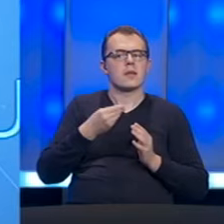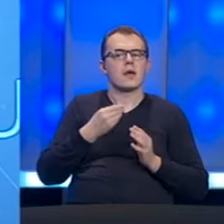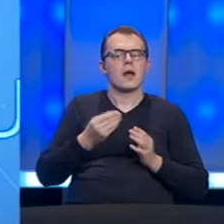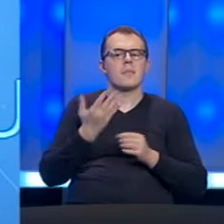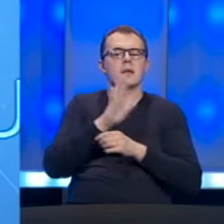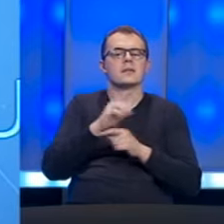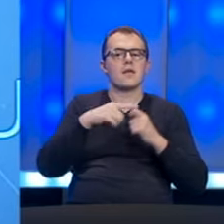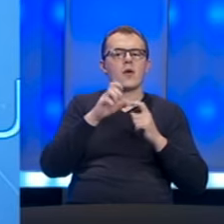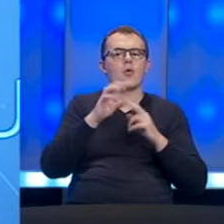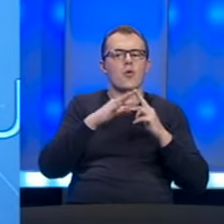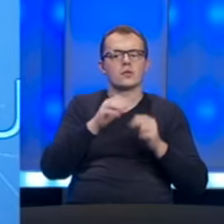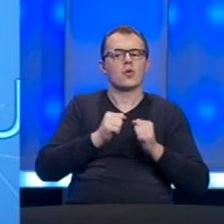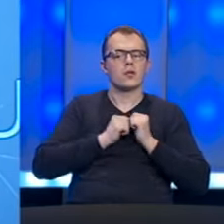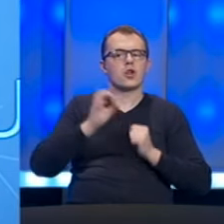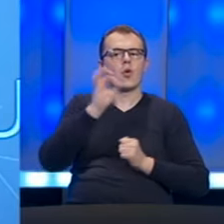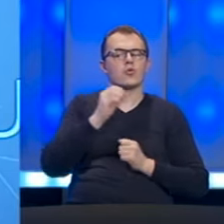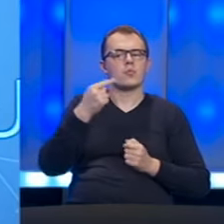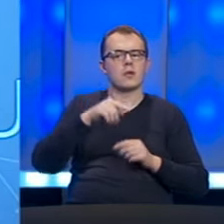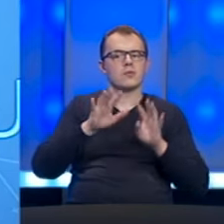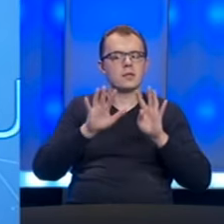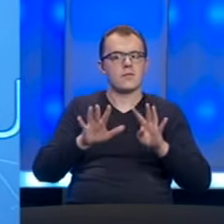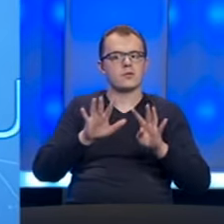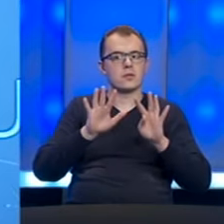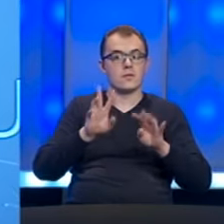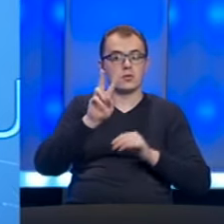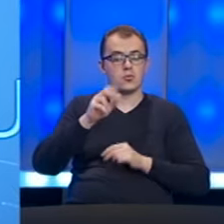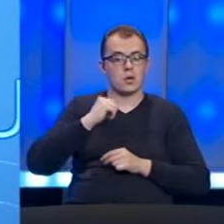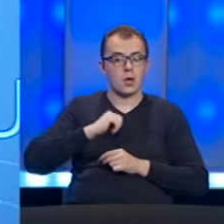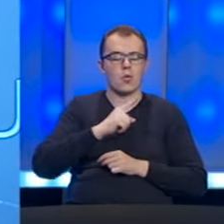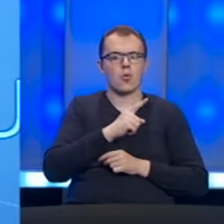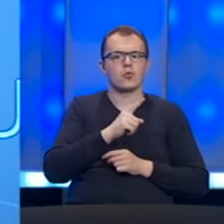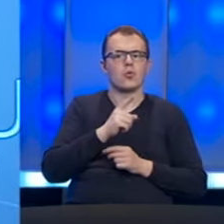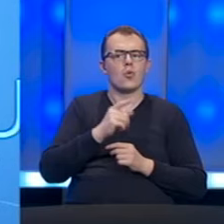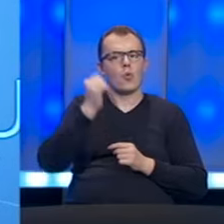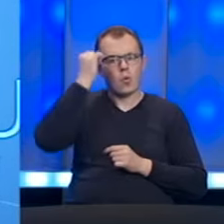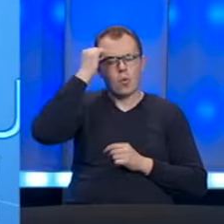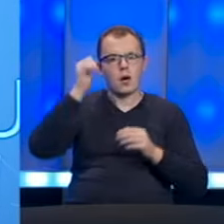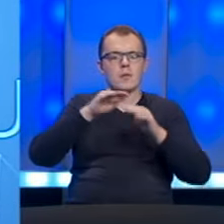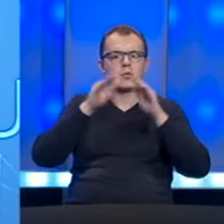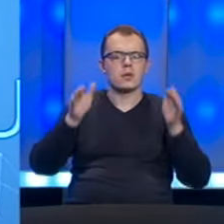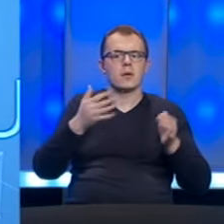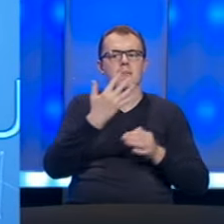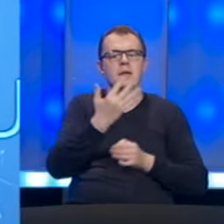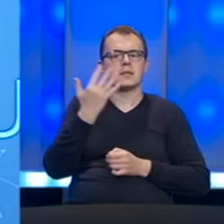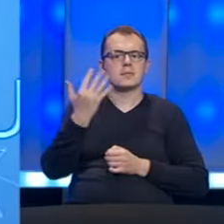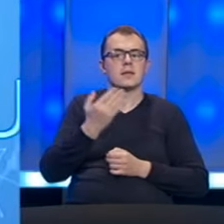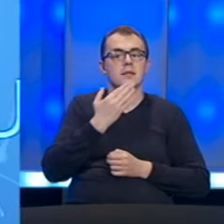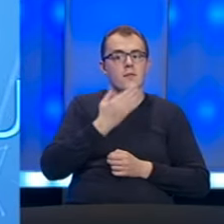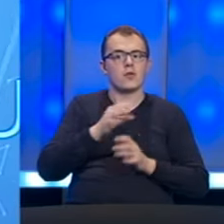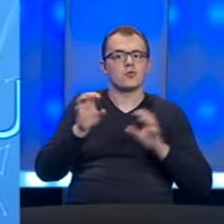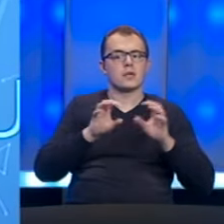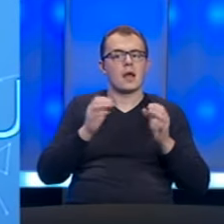Kosa održana je u oktobru 1992. godine u Kamernom teatru 55. I zahvaljujući saradnji